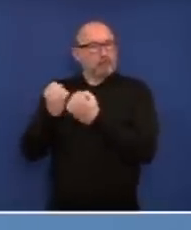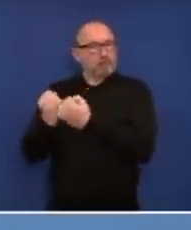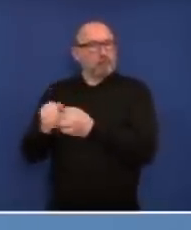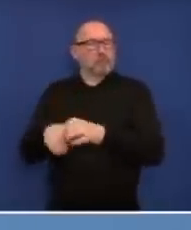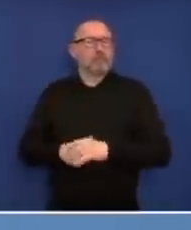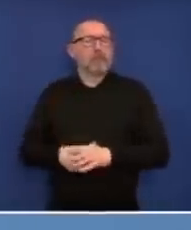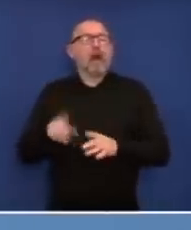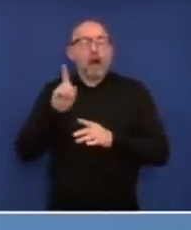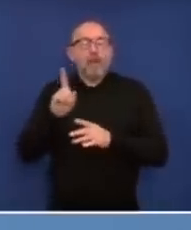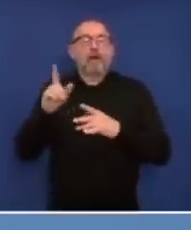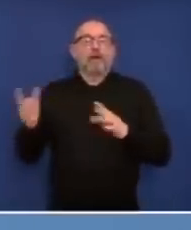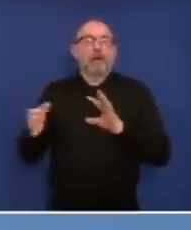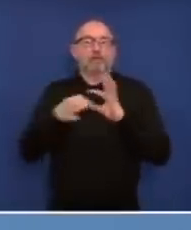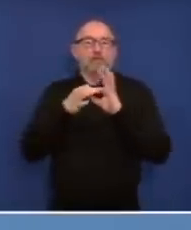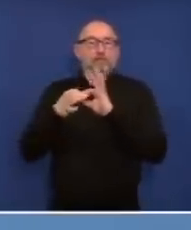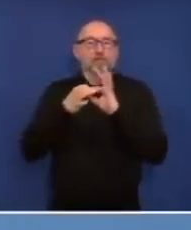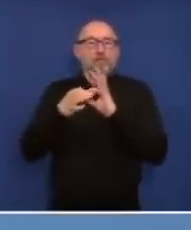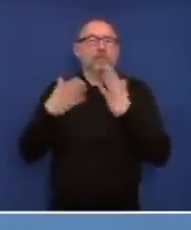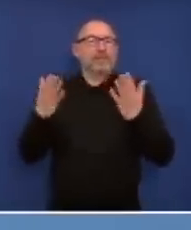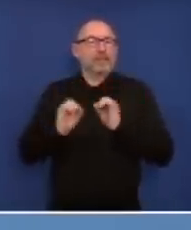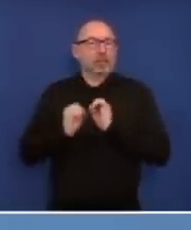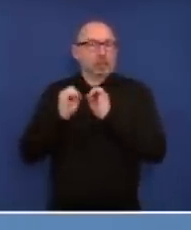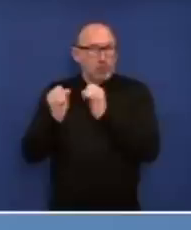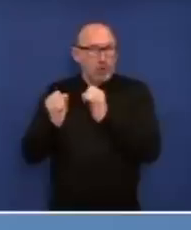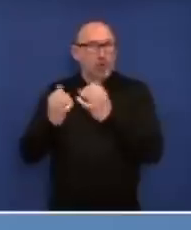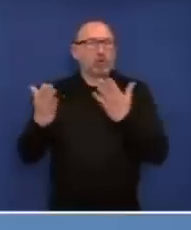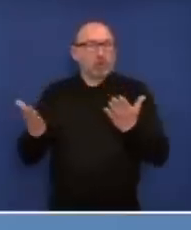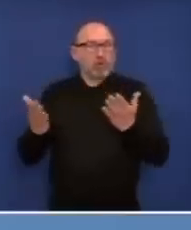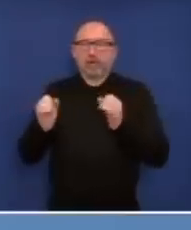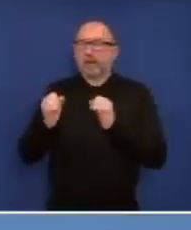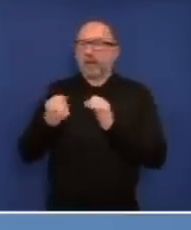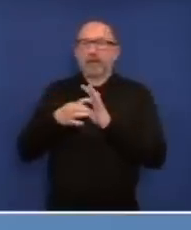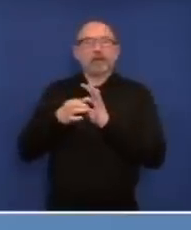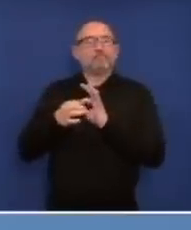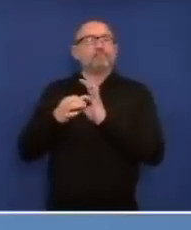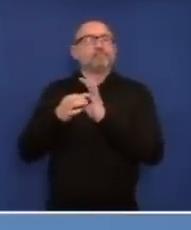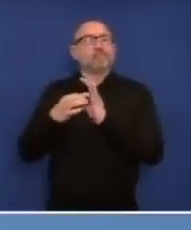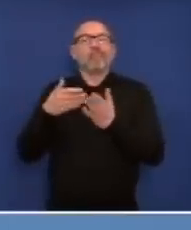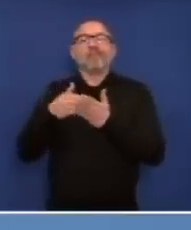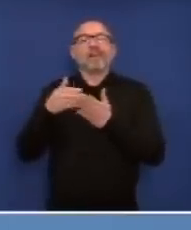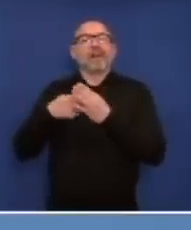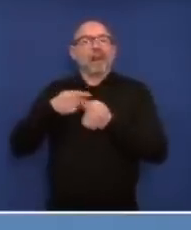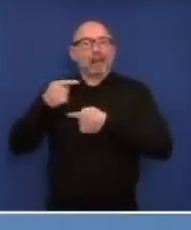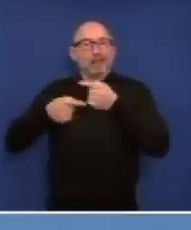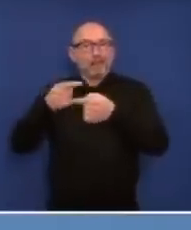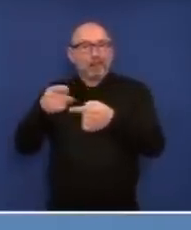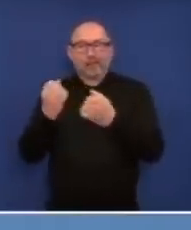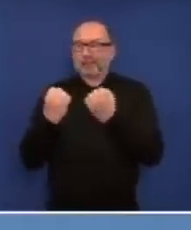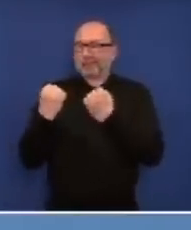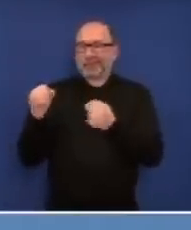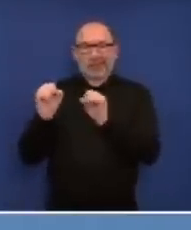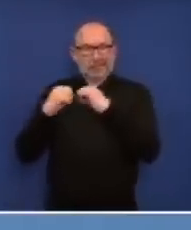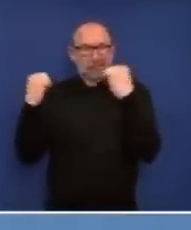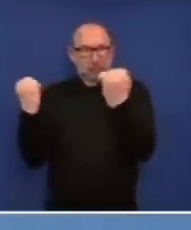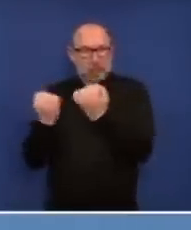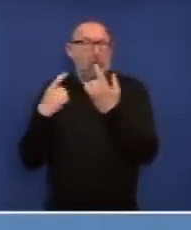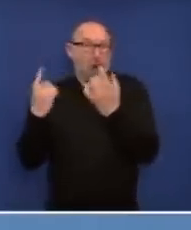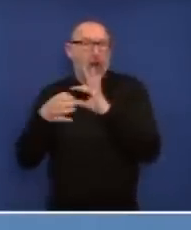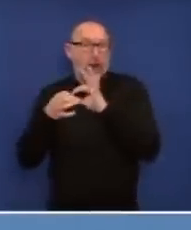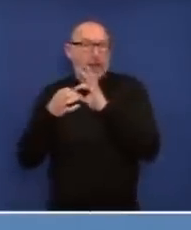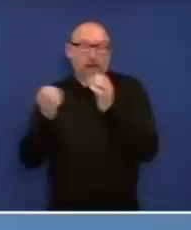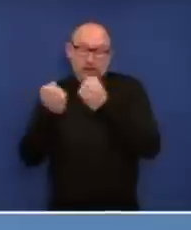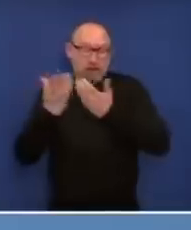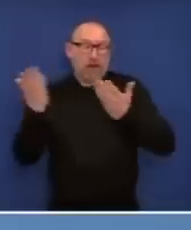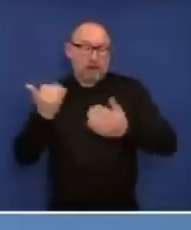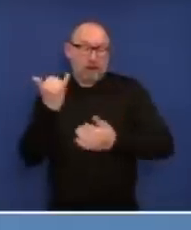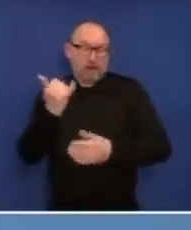Natürlich hängt das Engagement vor Ort und die Möglichkeiten zum Tätigwerden auch von der weiteren Entwicklung der Sicherheitslage ab. Das werden